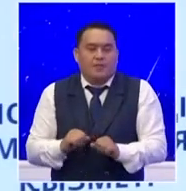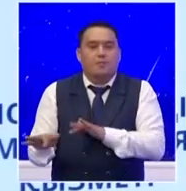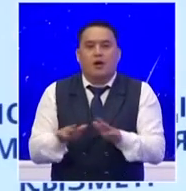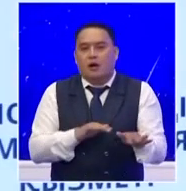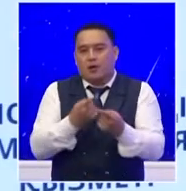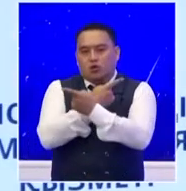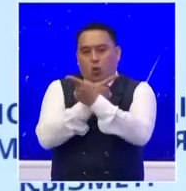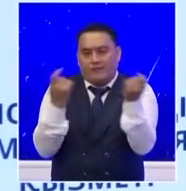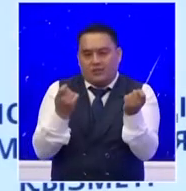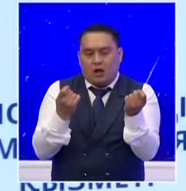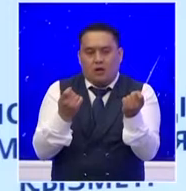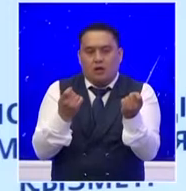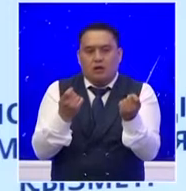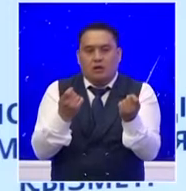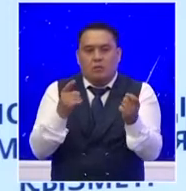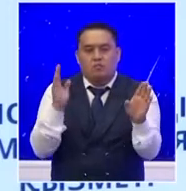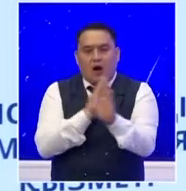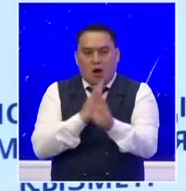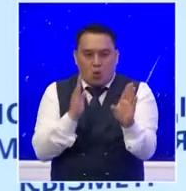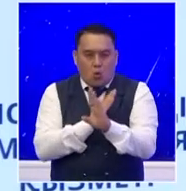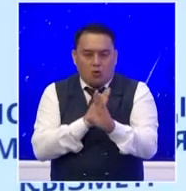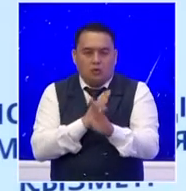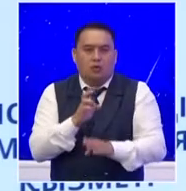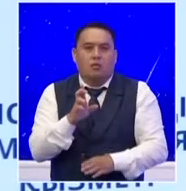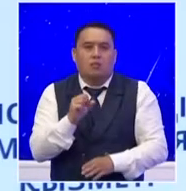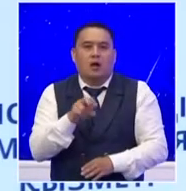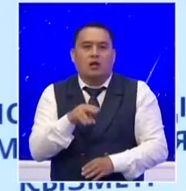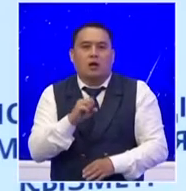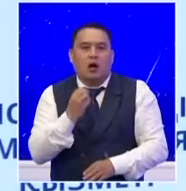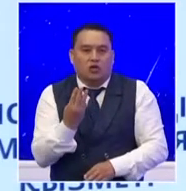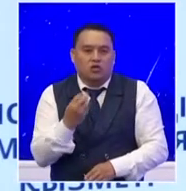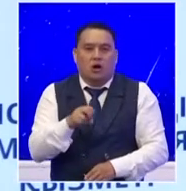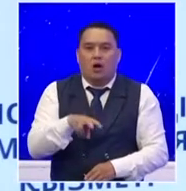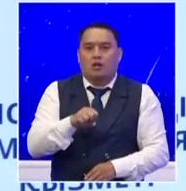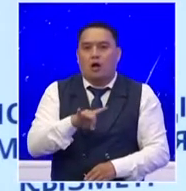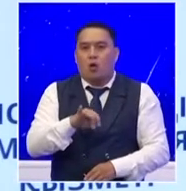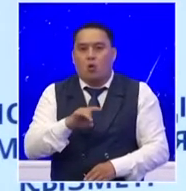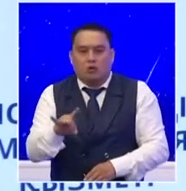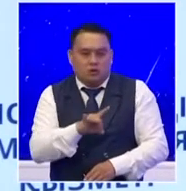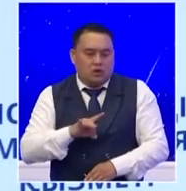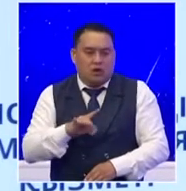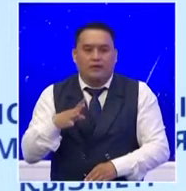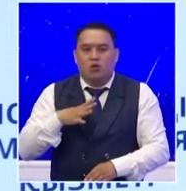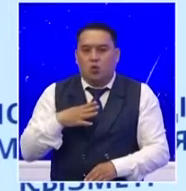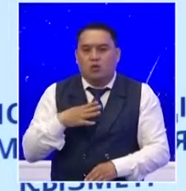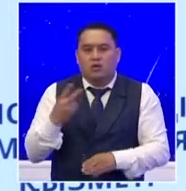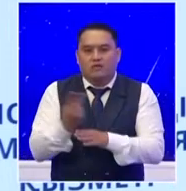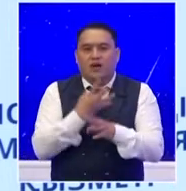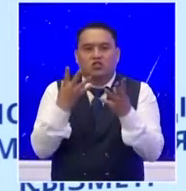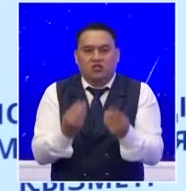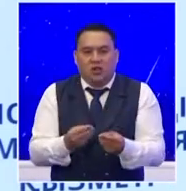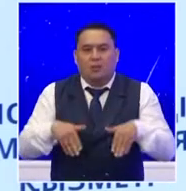информации. Это Казгидромета, Казводхоза, Балхашко-Алакульской бассейной инспекции. И также представляем дважды в день